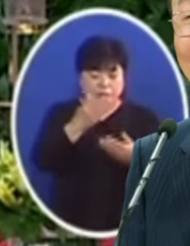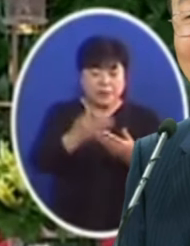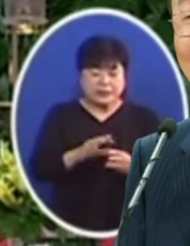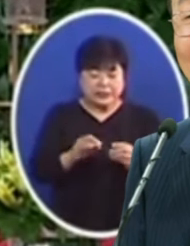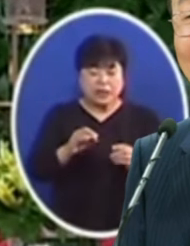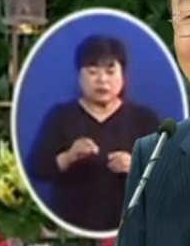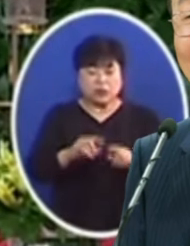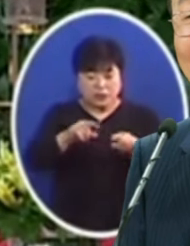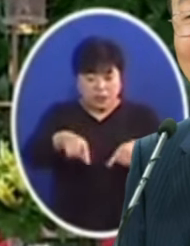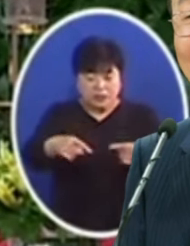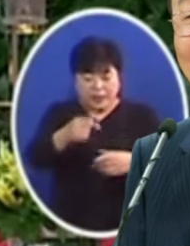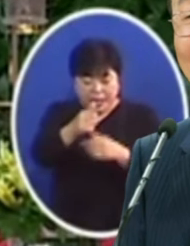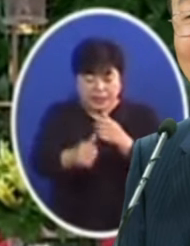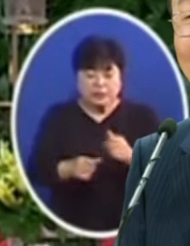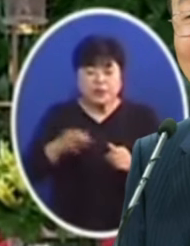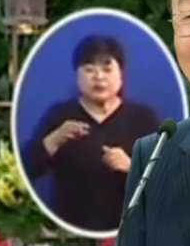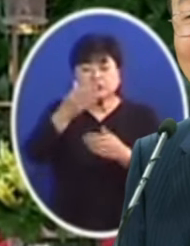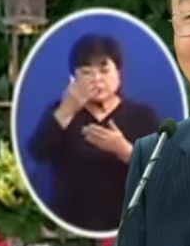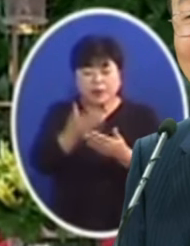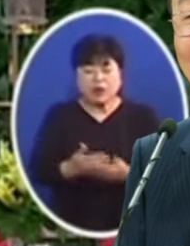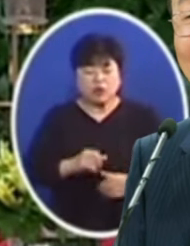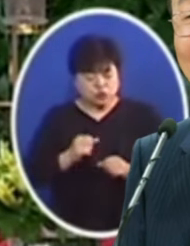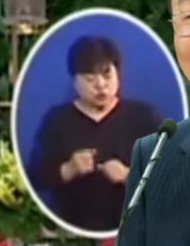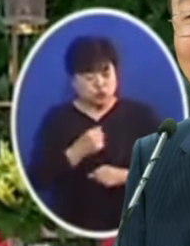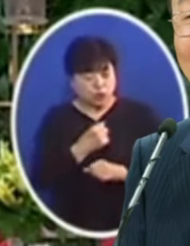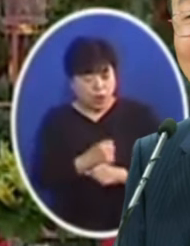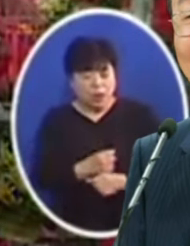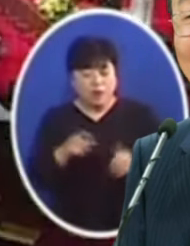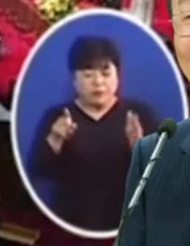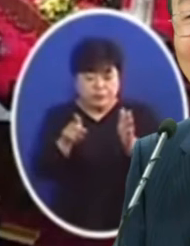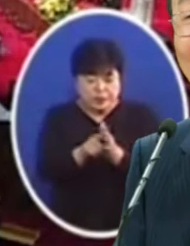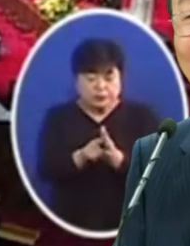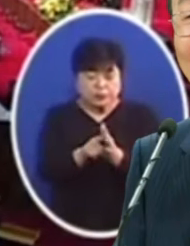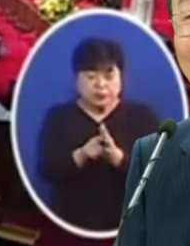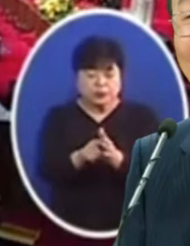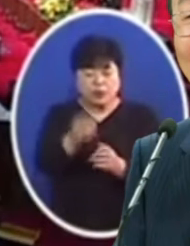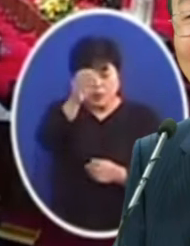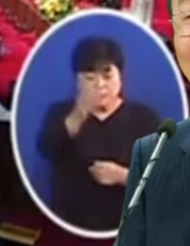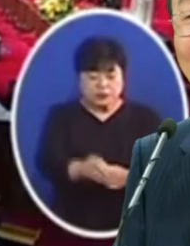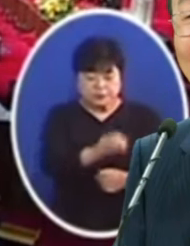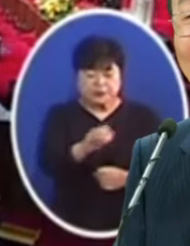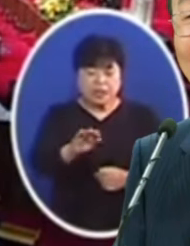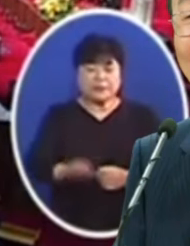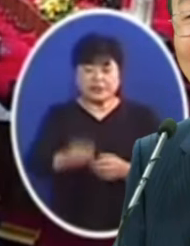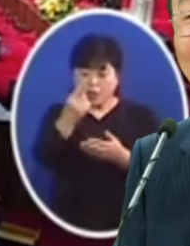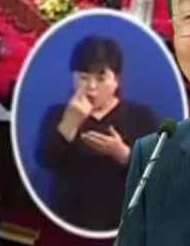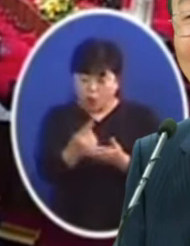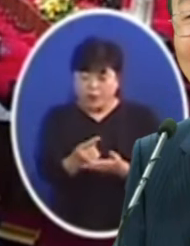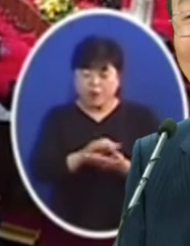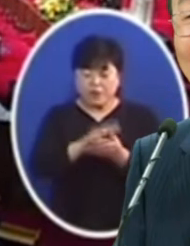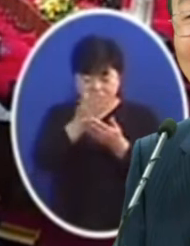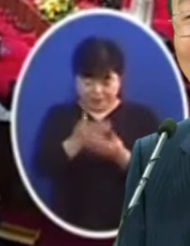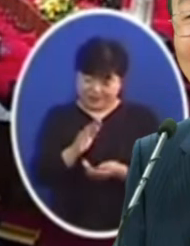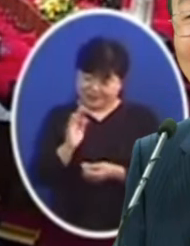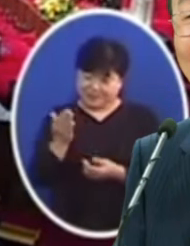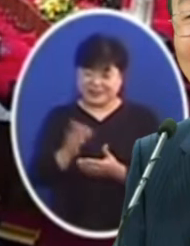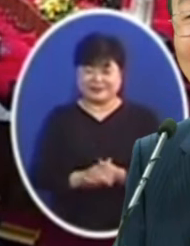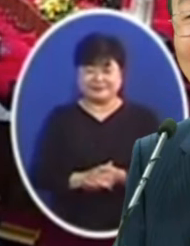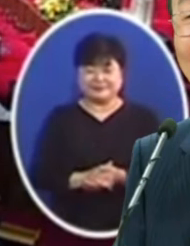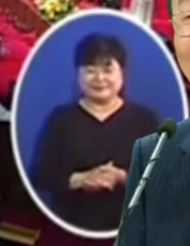나갔습니다. 여러분도 하나님의 부르심을 받고 순종하여 믿음으로 십자가 밑에 나아가면 변화받게 되는